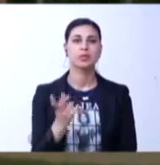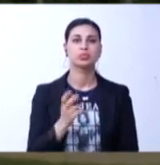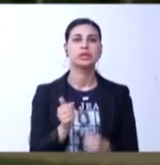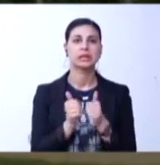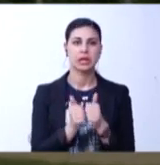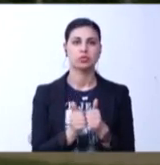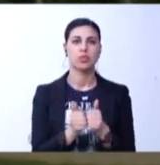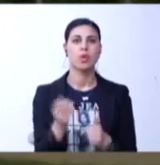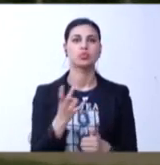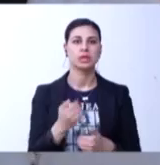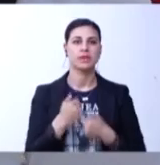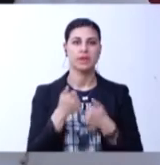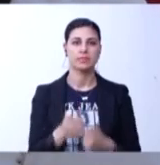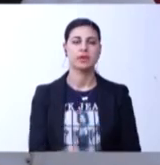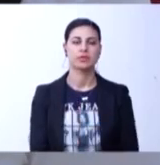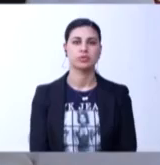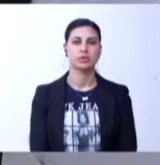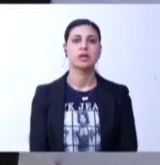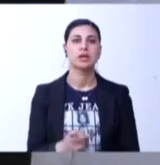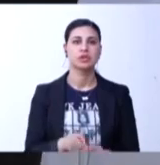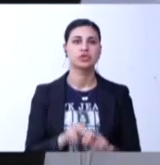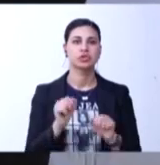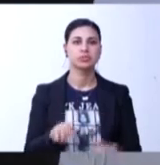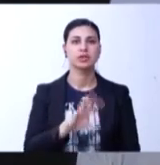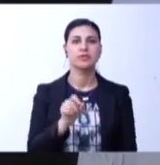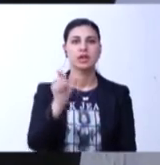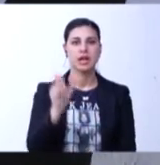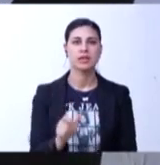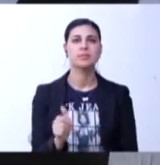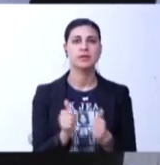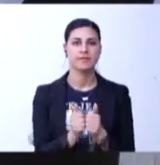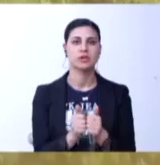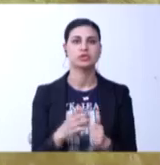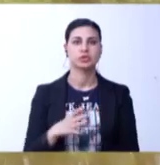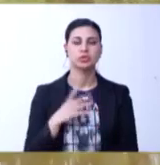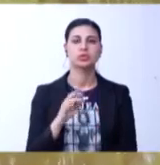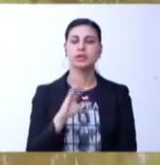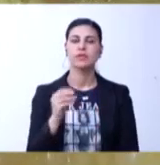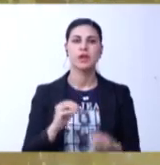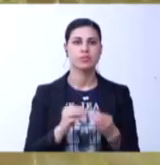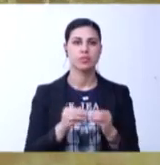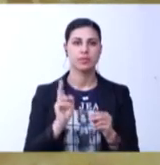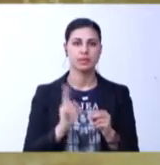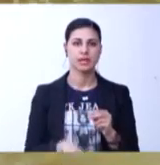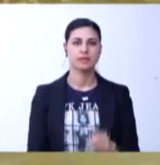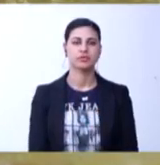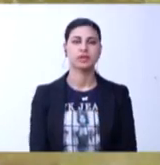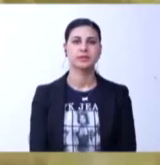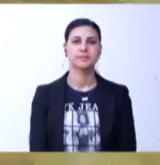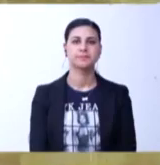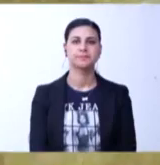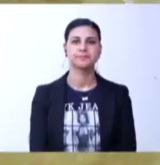თანაზომა უნდა დავეხმაროთ. ესე შესაძლებელია ყველა ადამიანი ერთმანეთს გვერდში დაუდგეს და ყველანაირი პრობლემები გადავჭრათ. ჩვენ